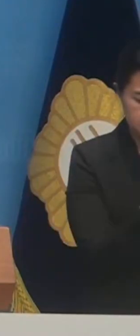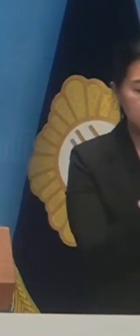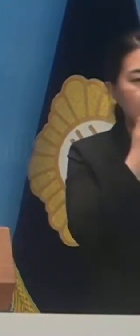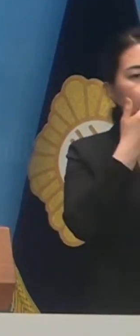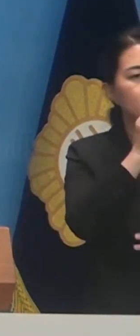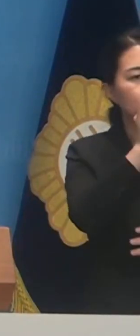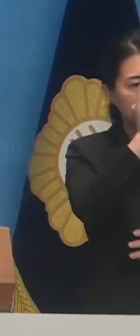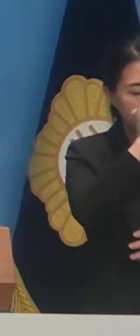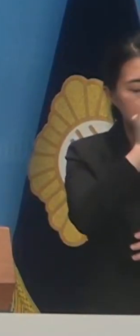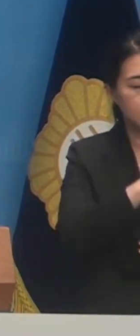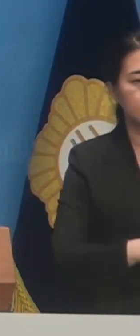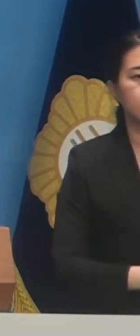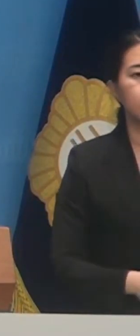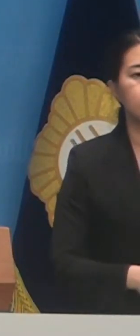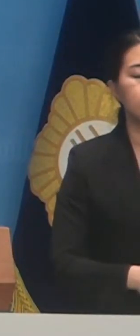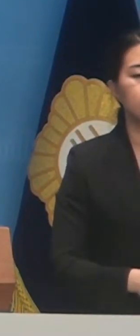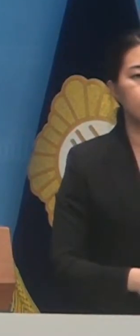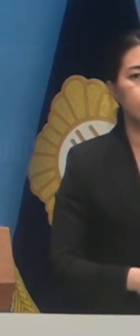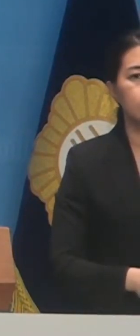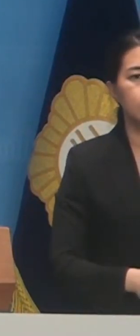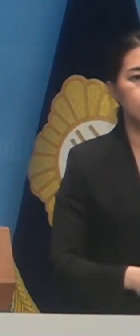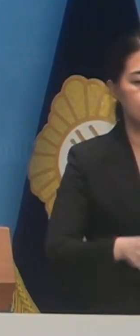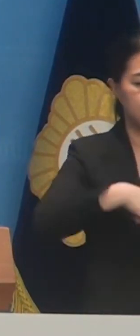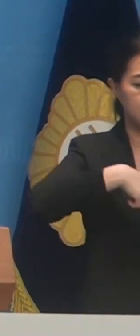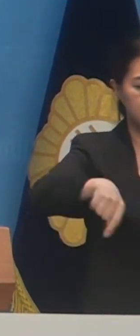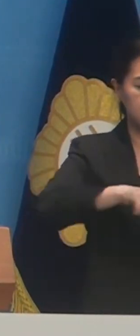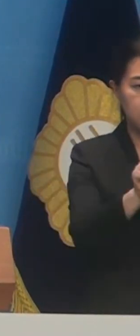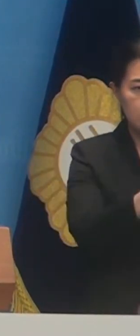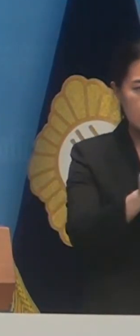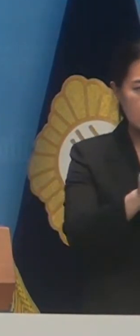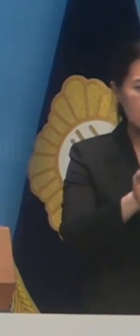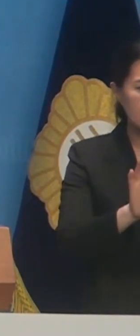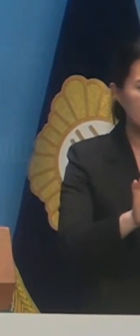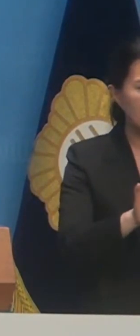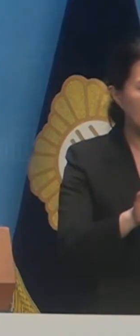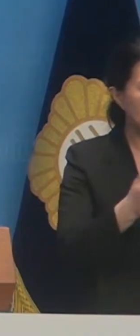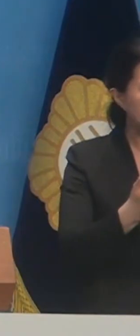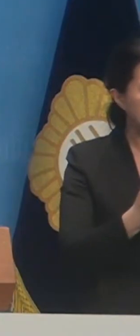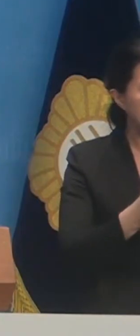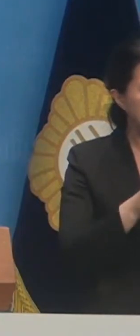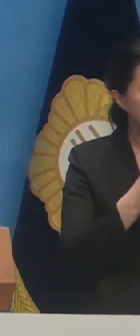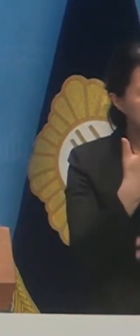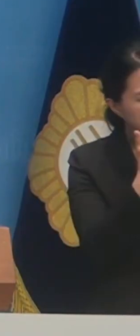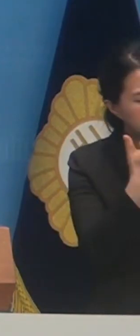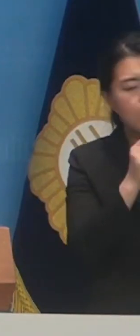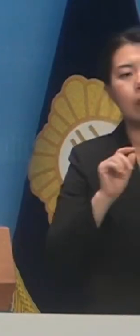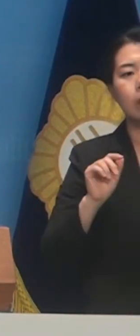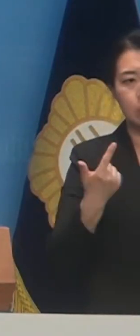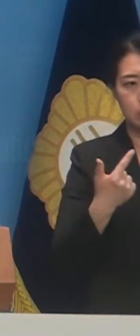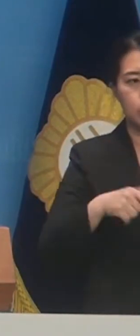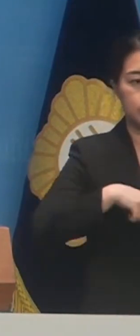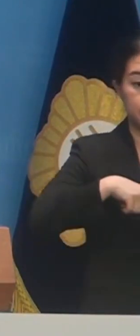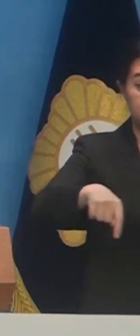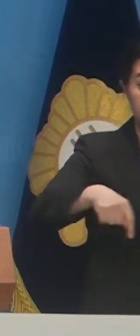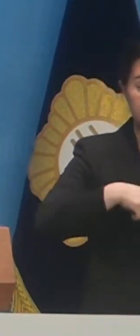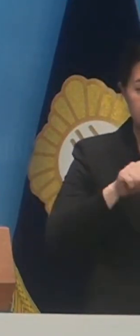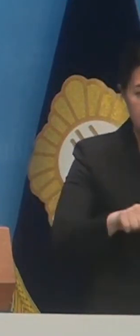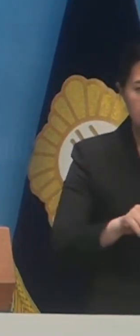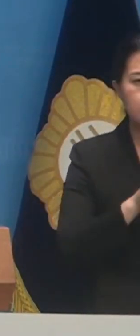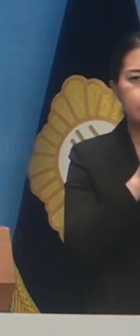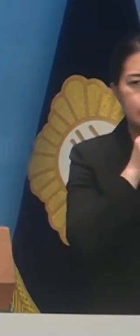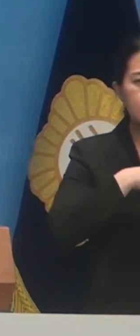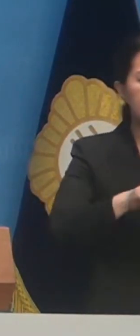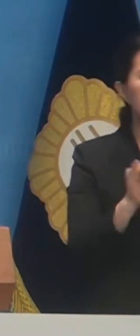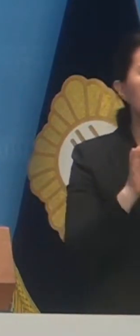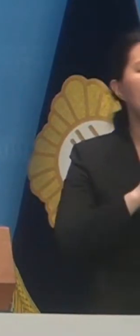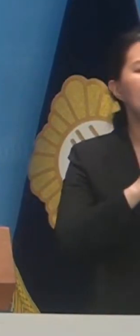있다는 것에 다름 아닙니다. 정치란 멀리 있지 않습니다. 다시금 정치를